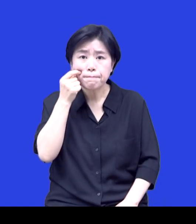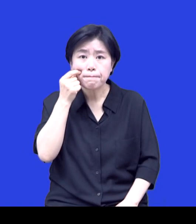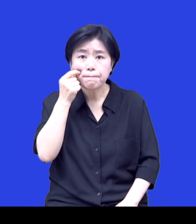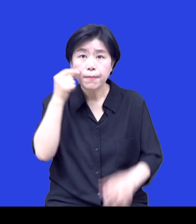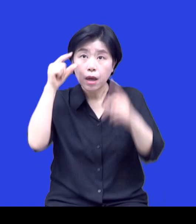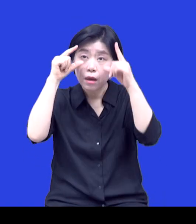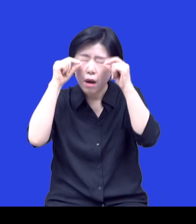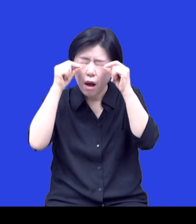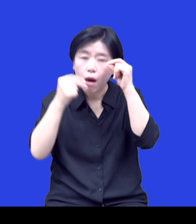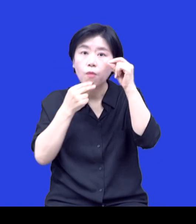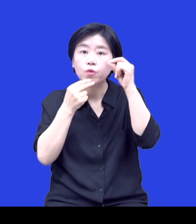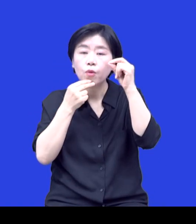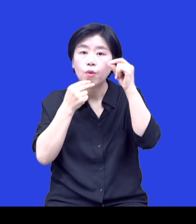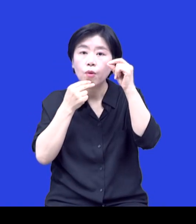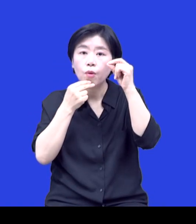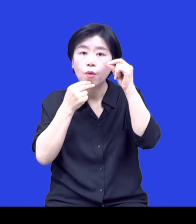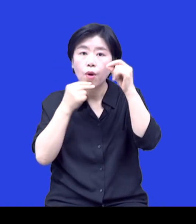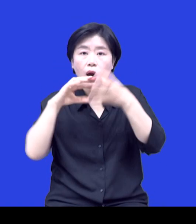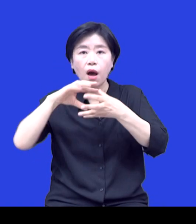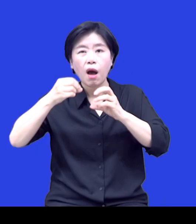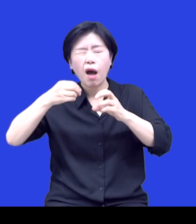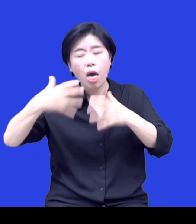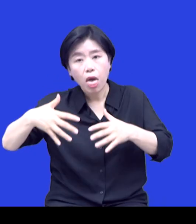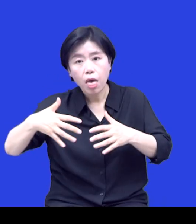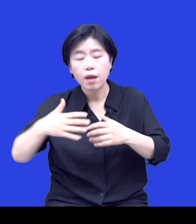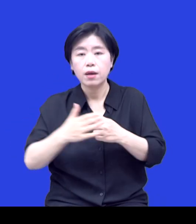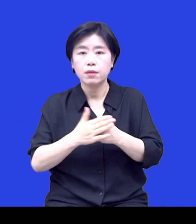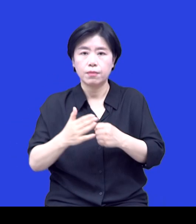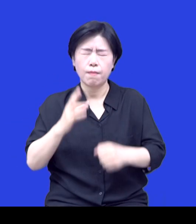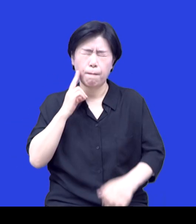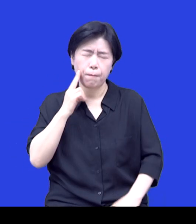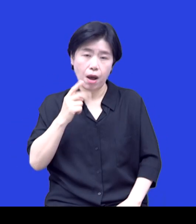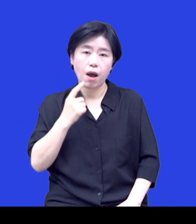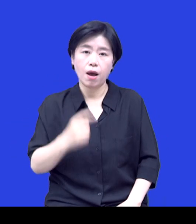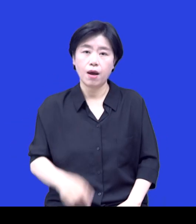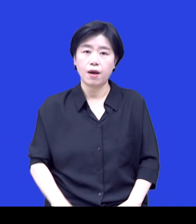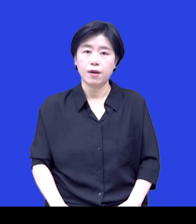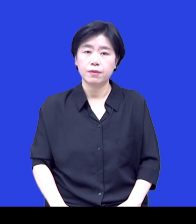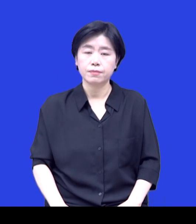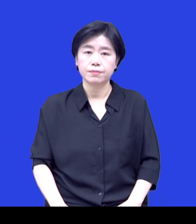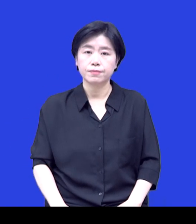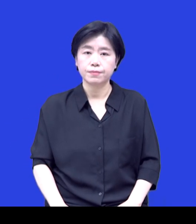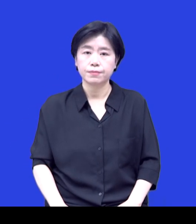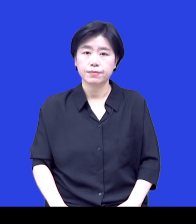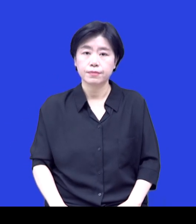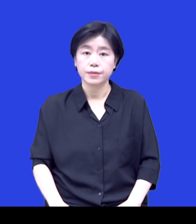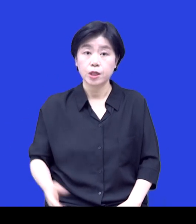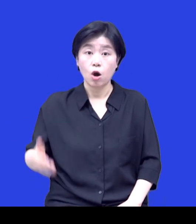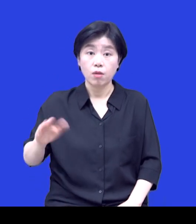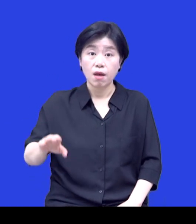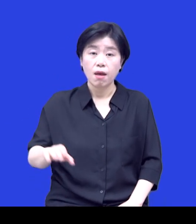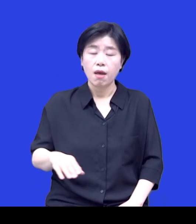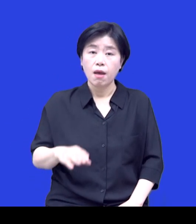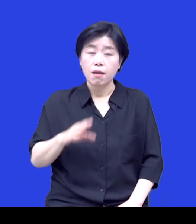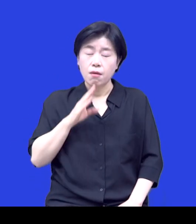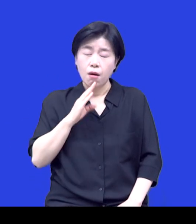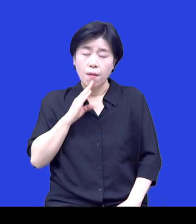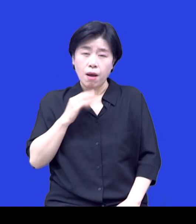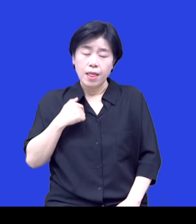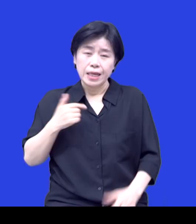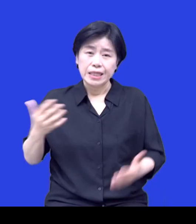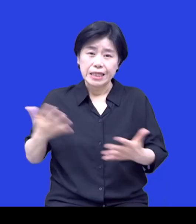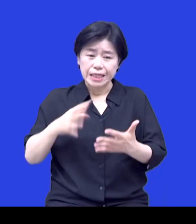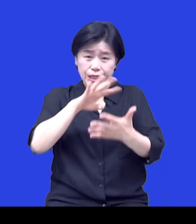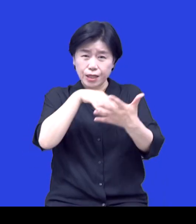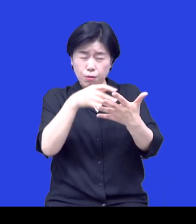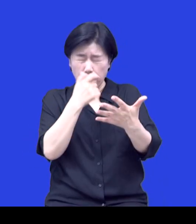않아. 굉장히 극심하게 온 안면마비 케이스인데 그 주에도 제가 잡힌 스케줄이 지방 집회까지 너무나